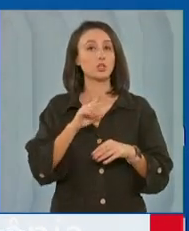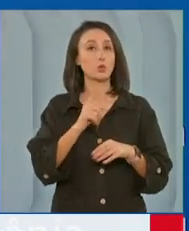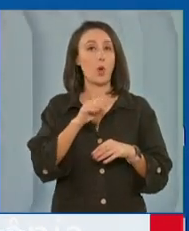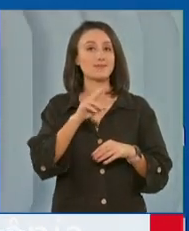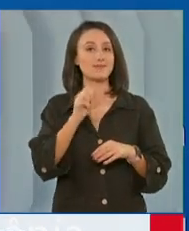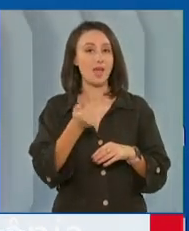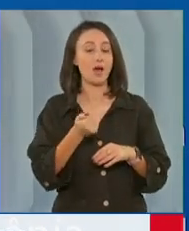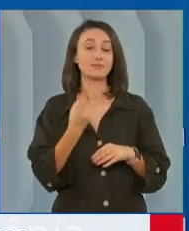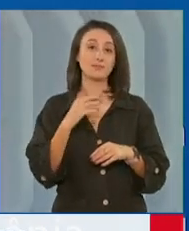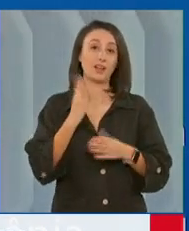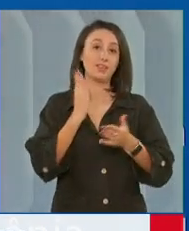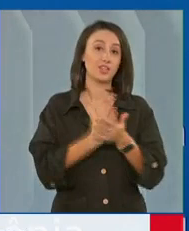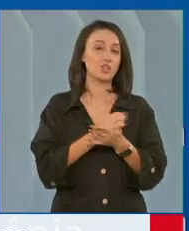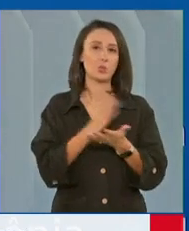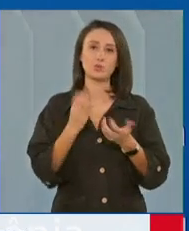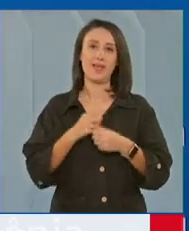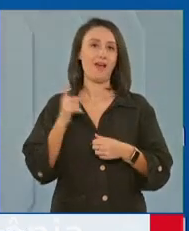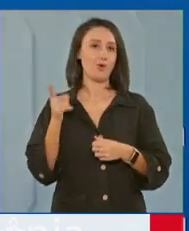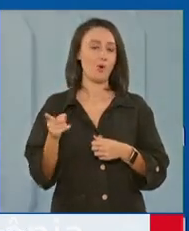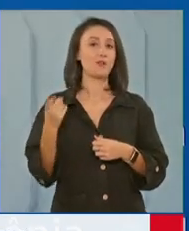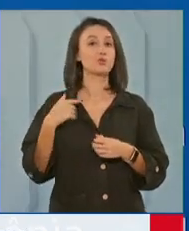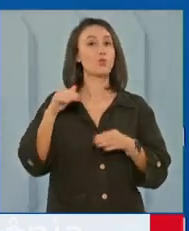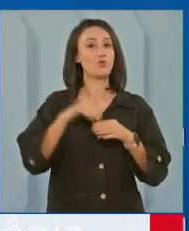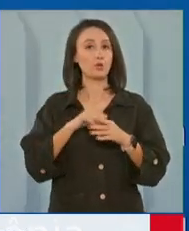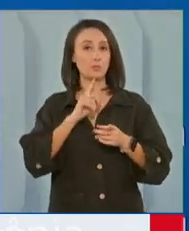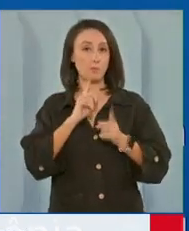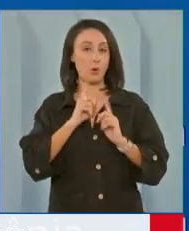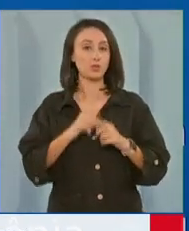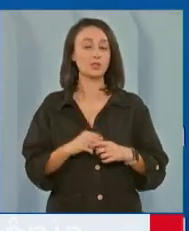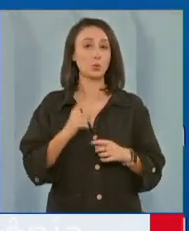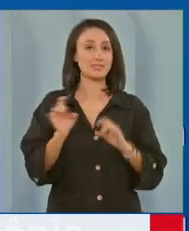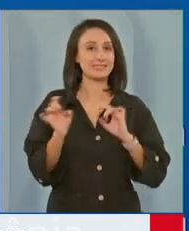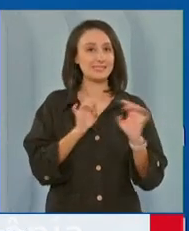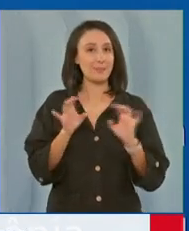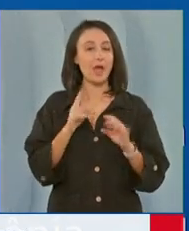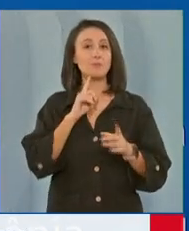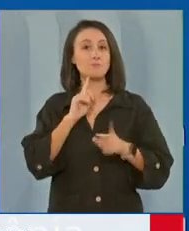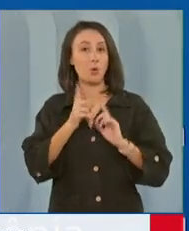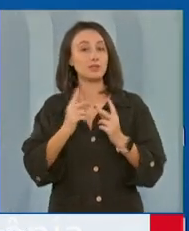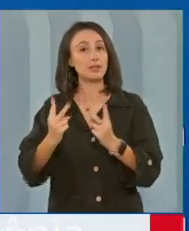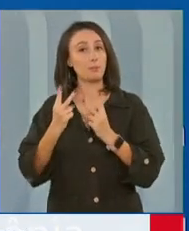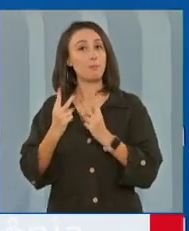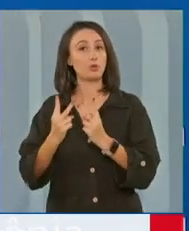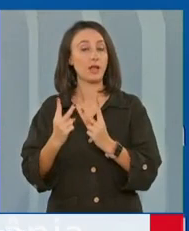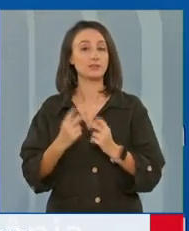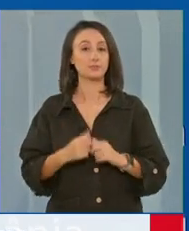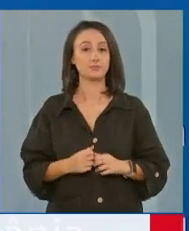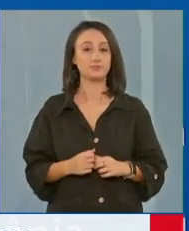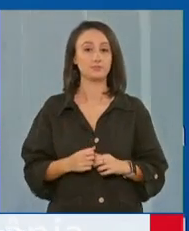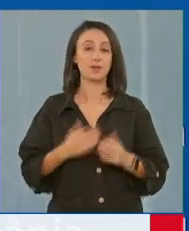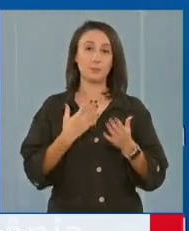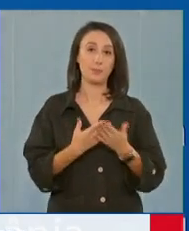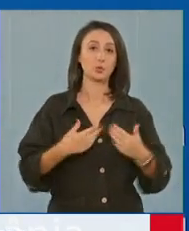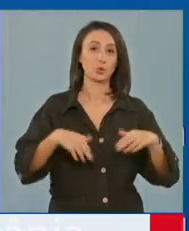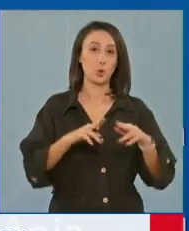Croației. Însă decizia nu se ia acolo. A fost un vot politic, un semnal politic important, foarte important pentru